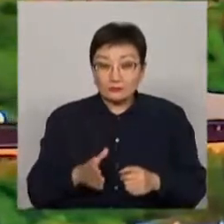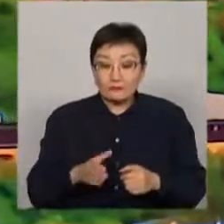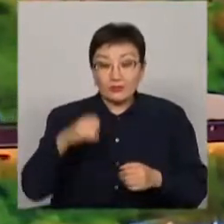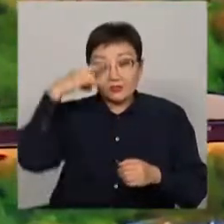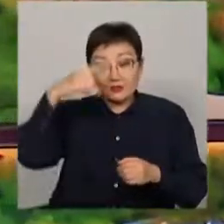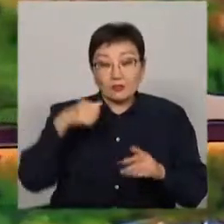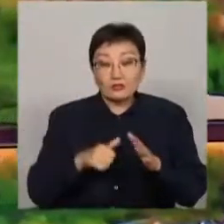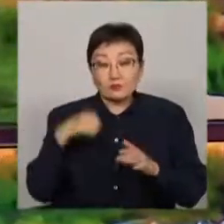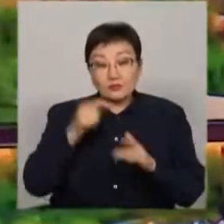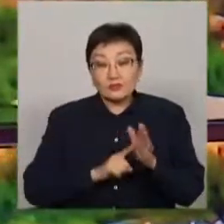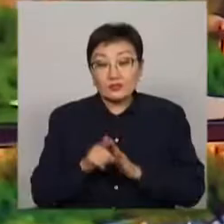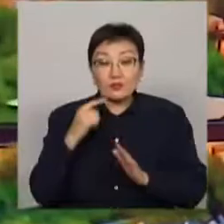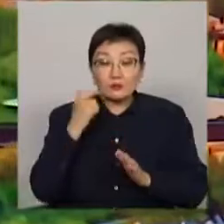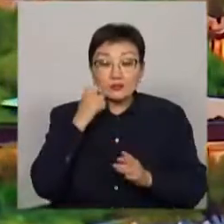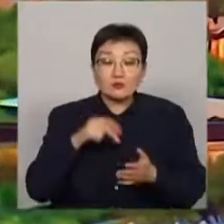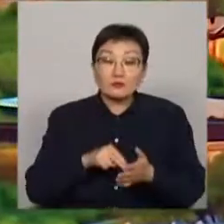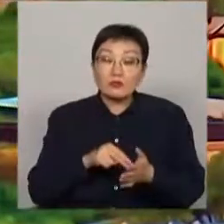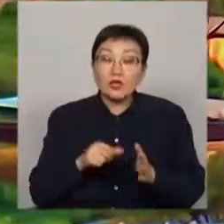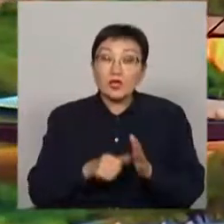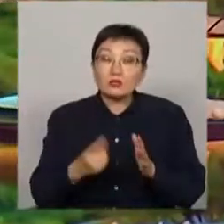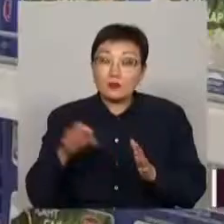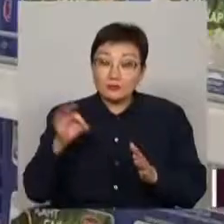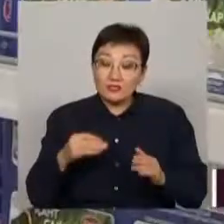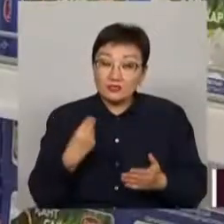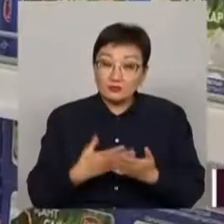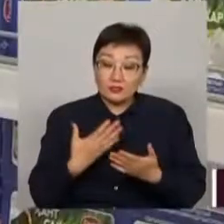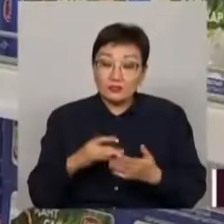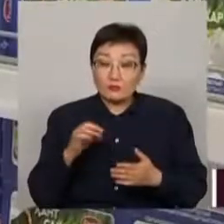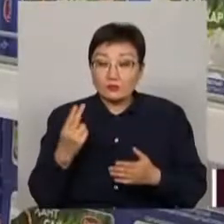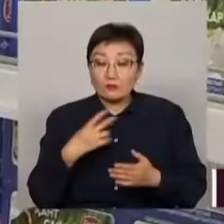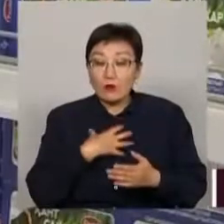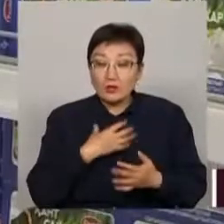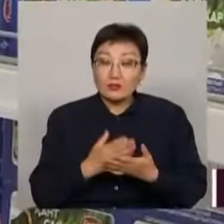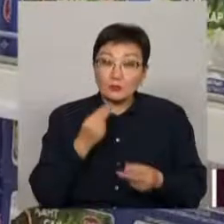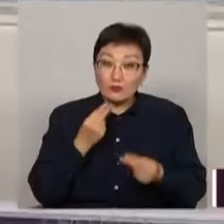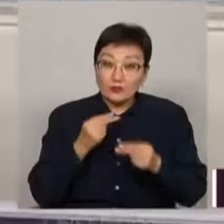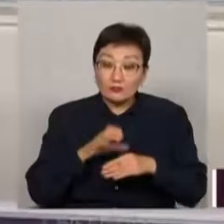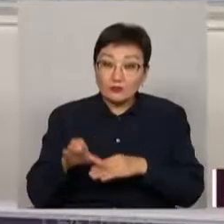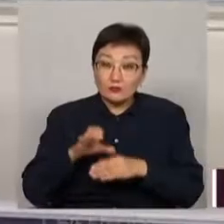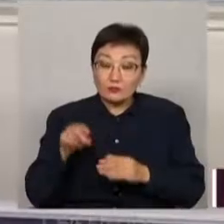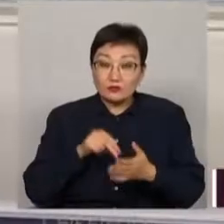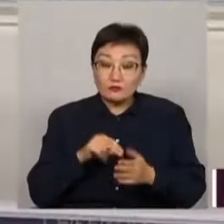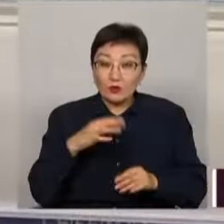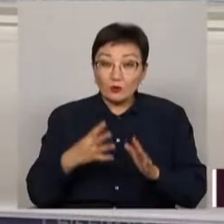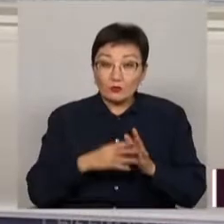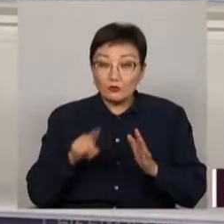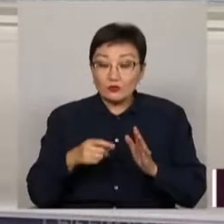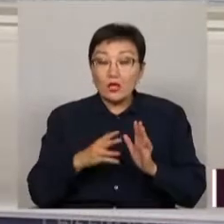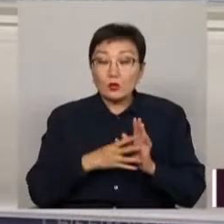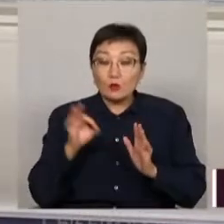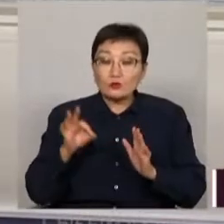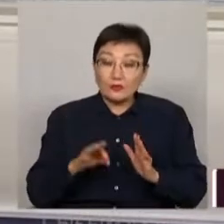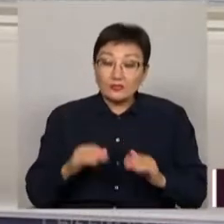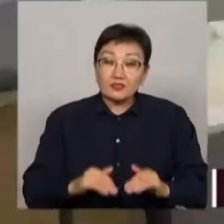Елімізде жыл басынан бері қант бағасы 61%-ға қымбаттаған. Ал әлеуметтік маңызы бар азық-түлік тауарлар құны